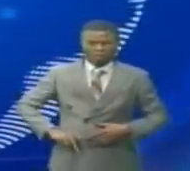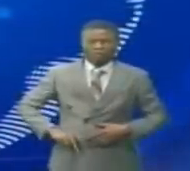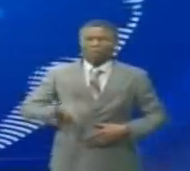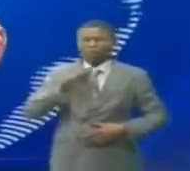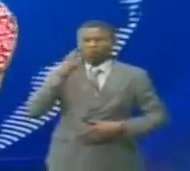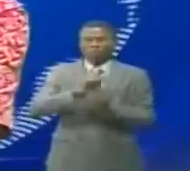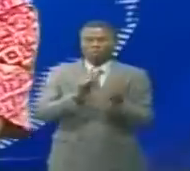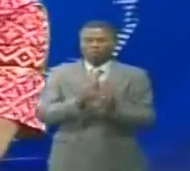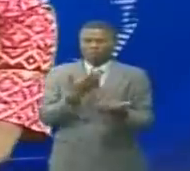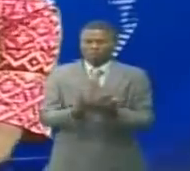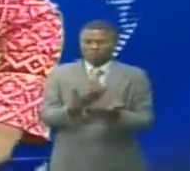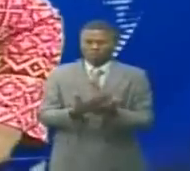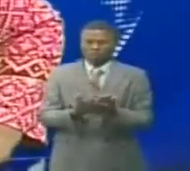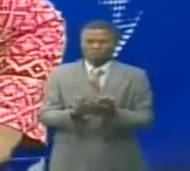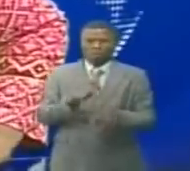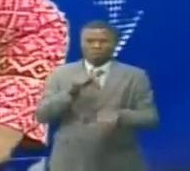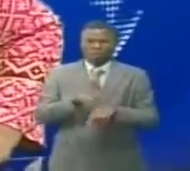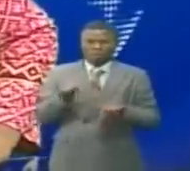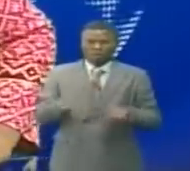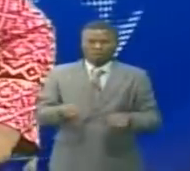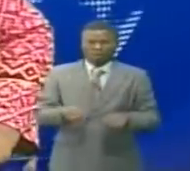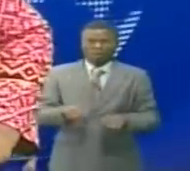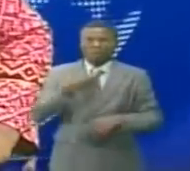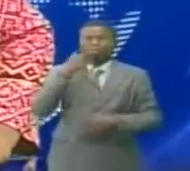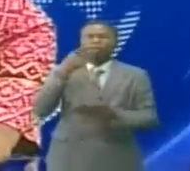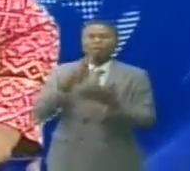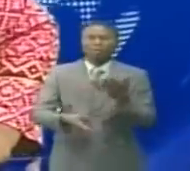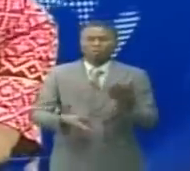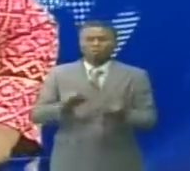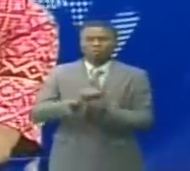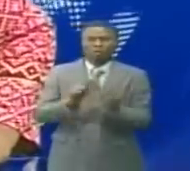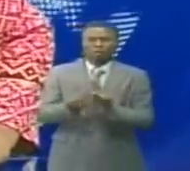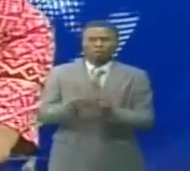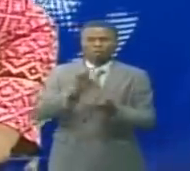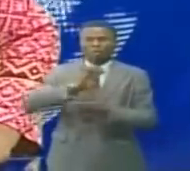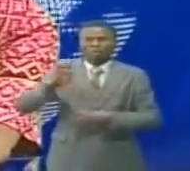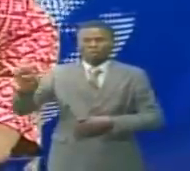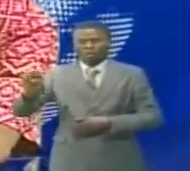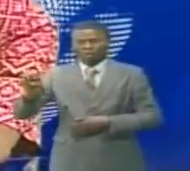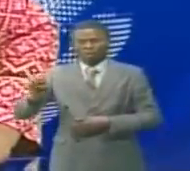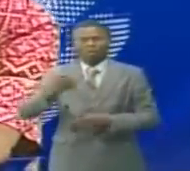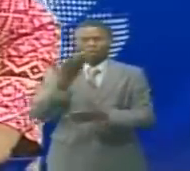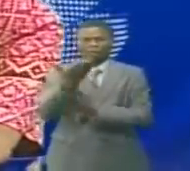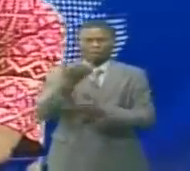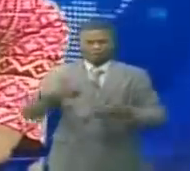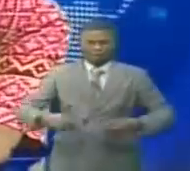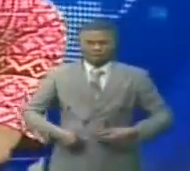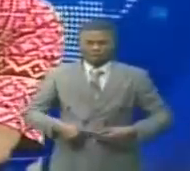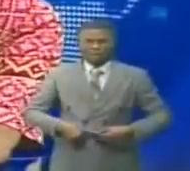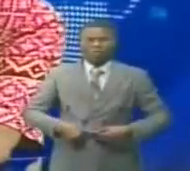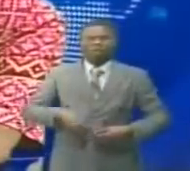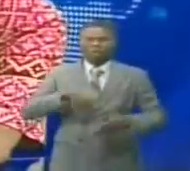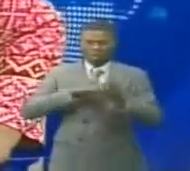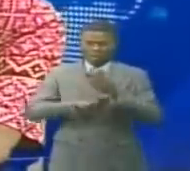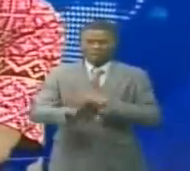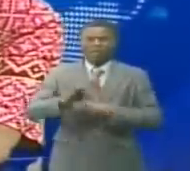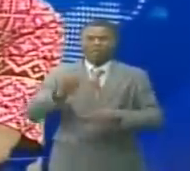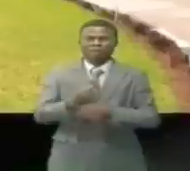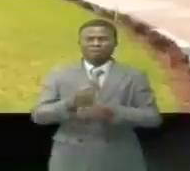questions urgentes du moment, parmi lesquelles la situation dans l'Est et la mobilisation des jeunes à travers le ministère de la